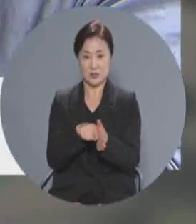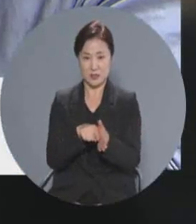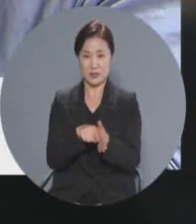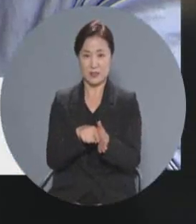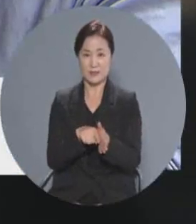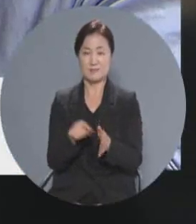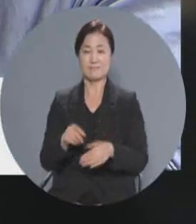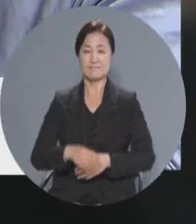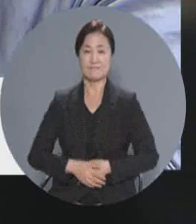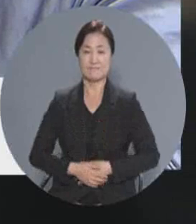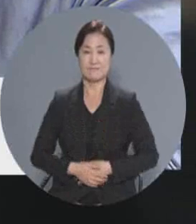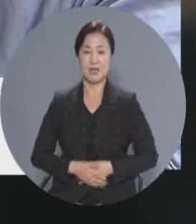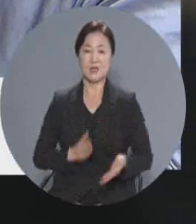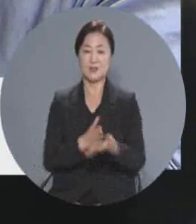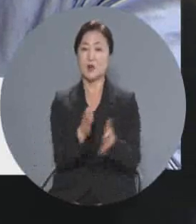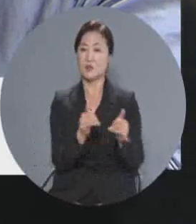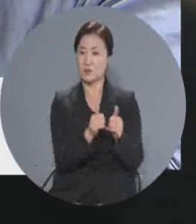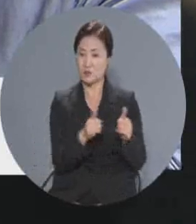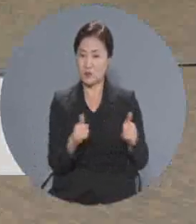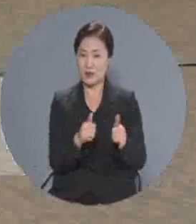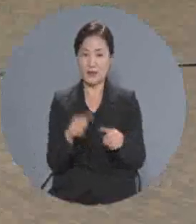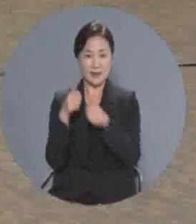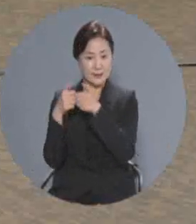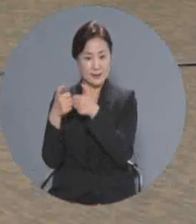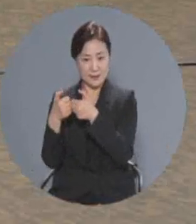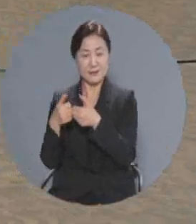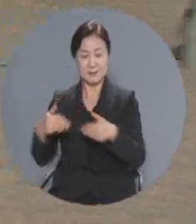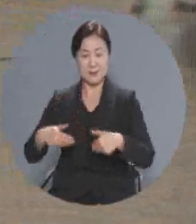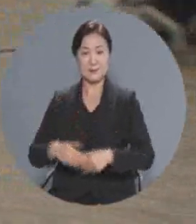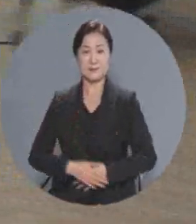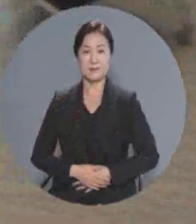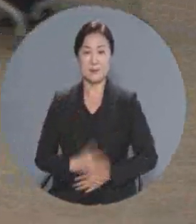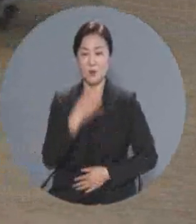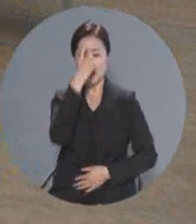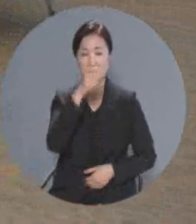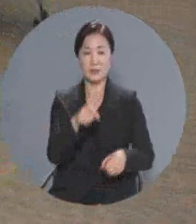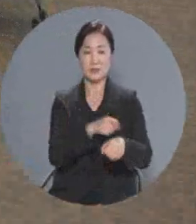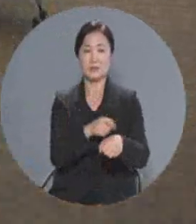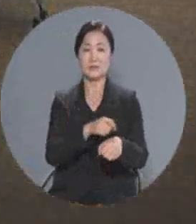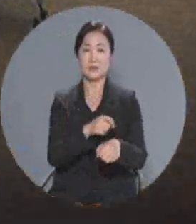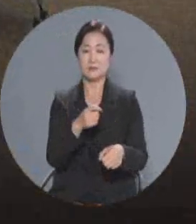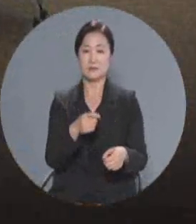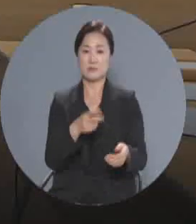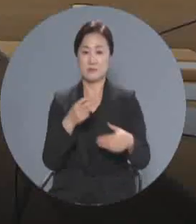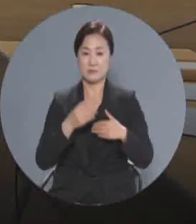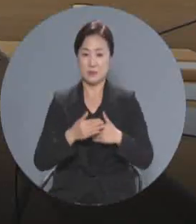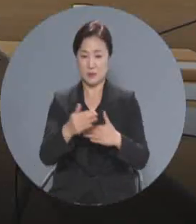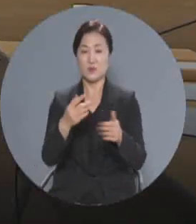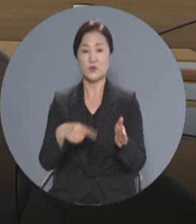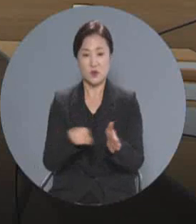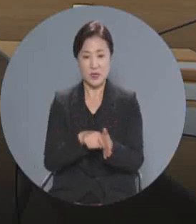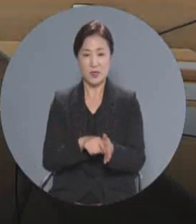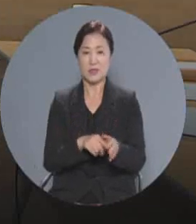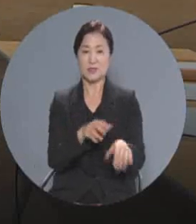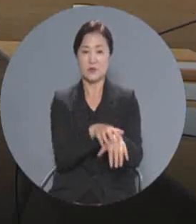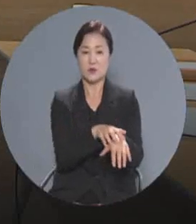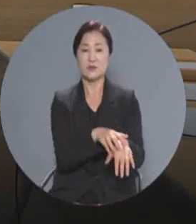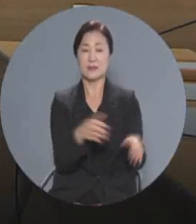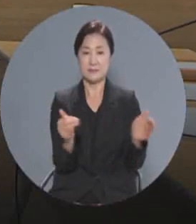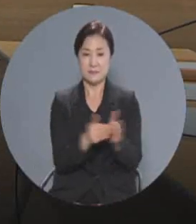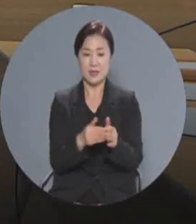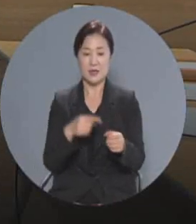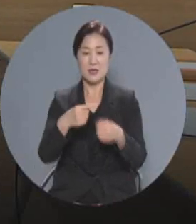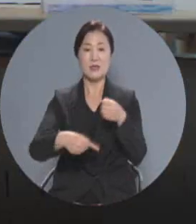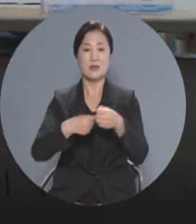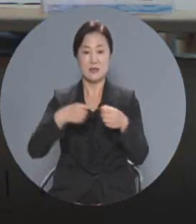좀 전문가분들의 자문을. 여순 사건 진상조사를 위한 신고 기간은 실무위원회가 구성된 뒤